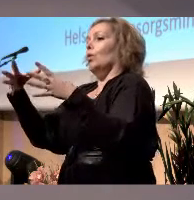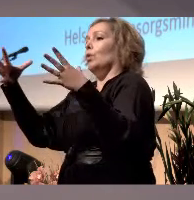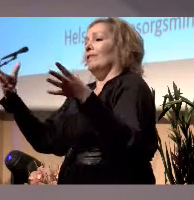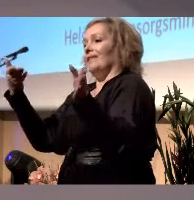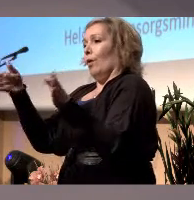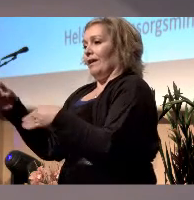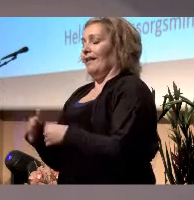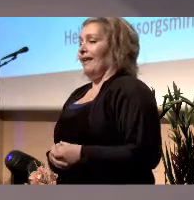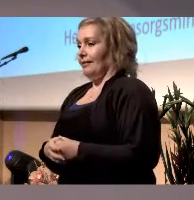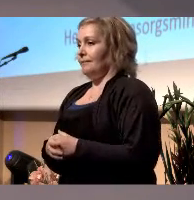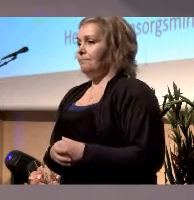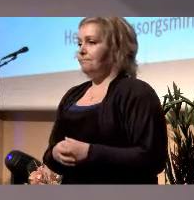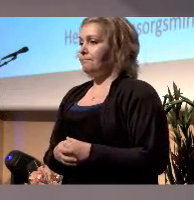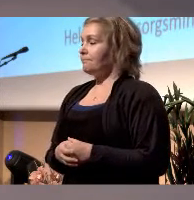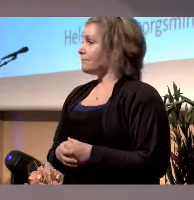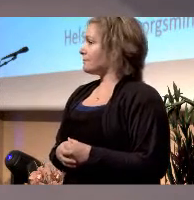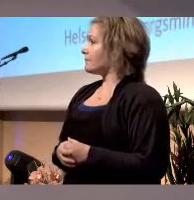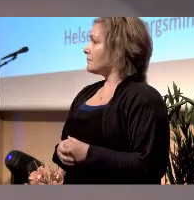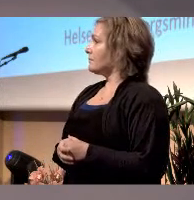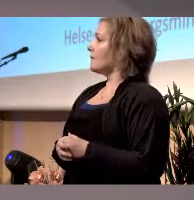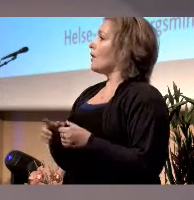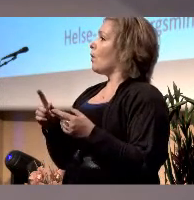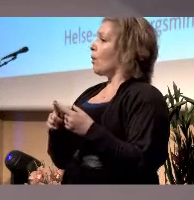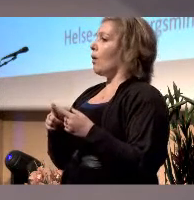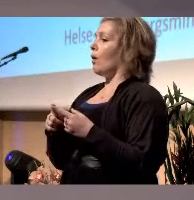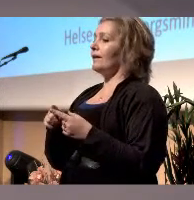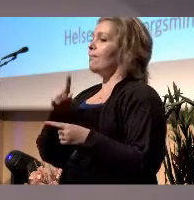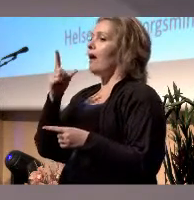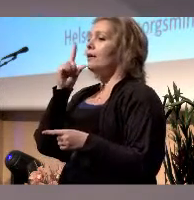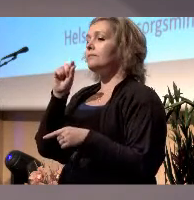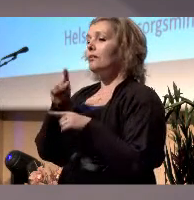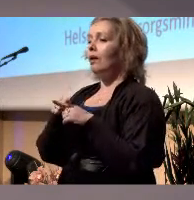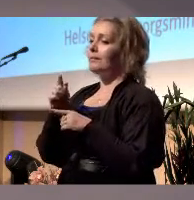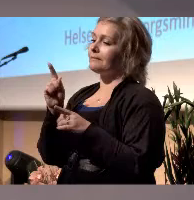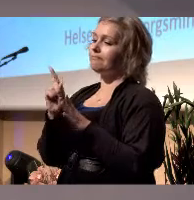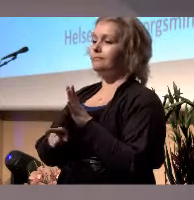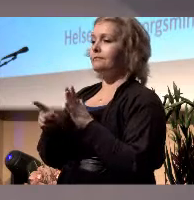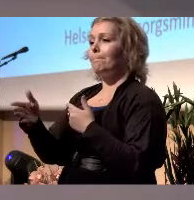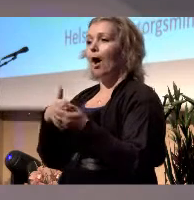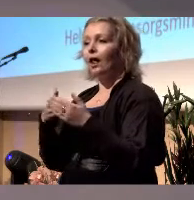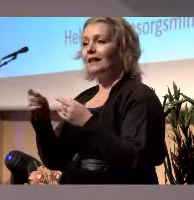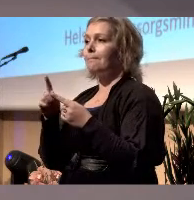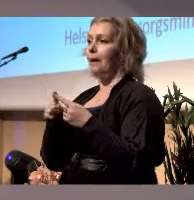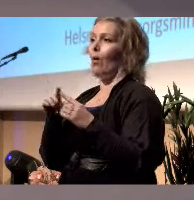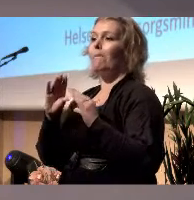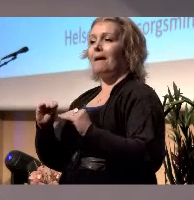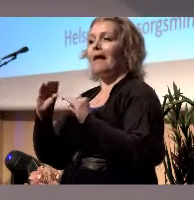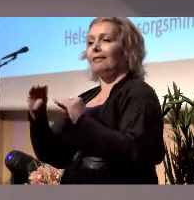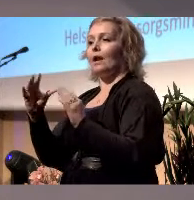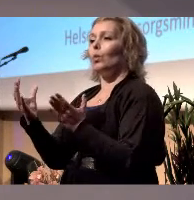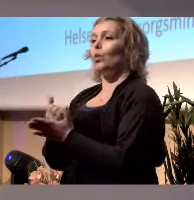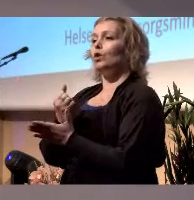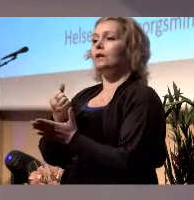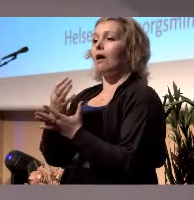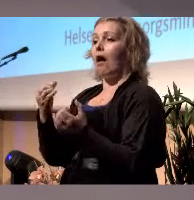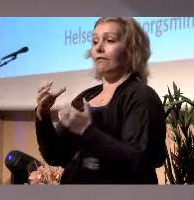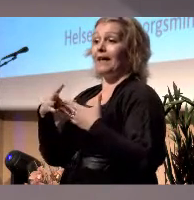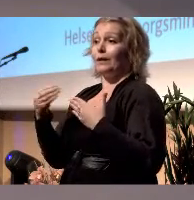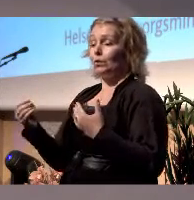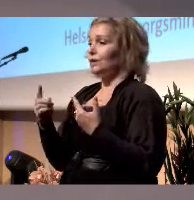ordningen. Sånn sørger vi ikke bare for raskere behandling og bedre utnyttelse av